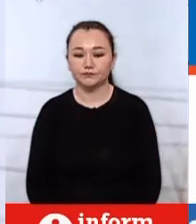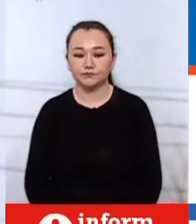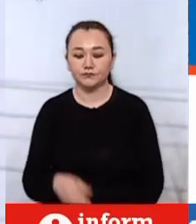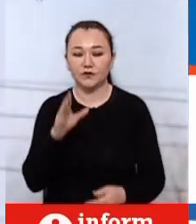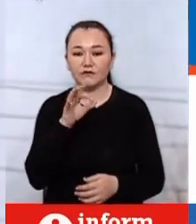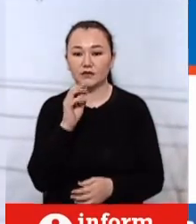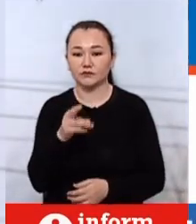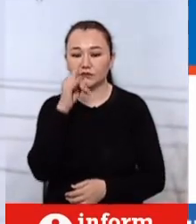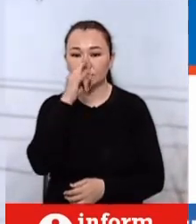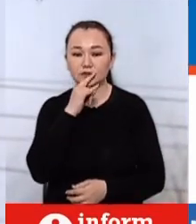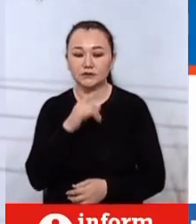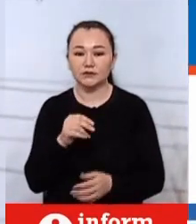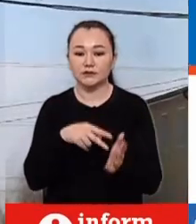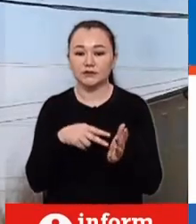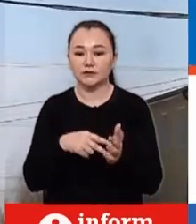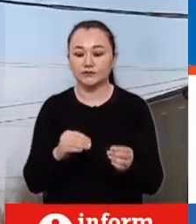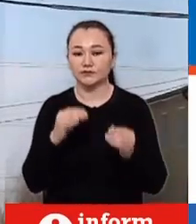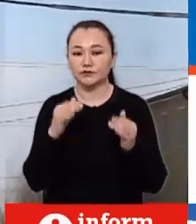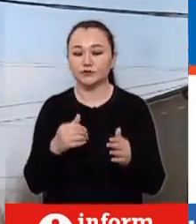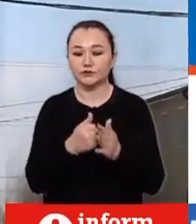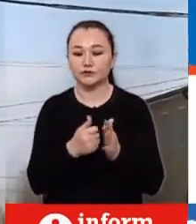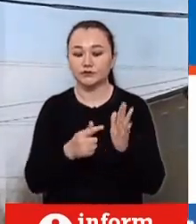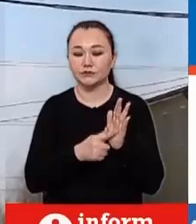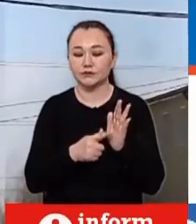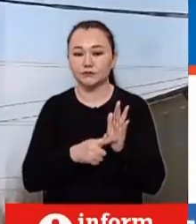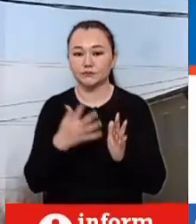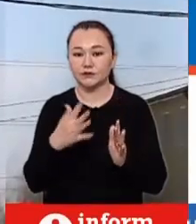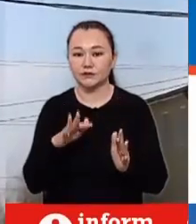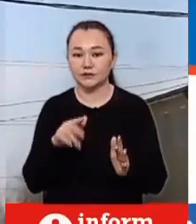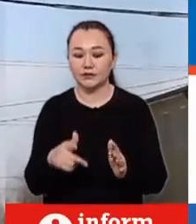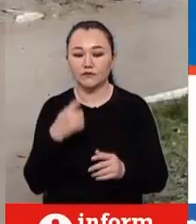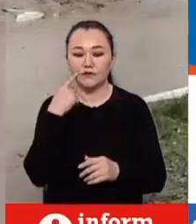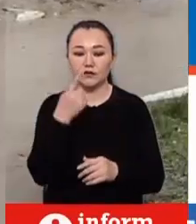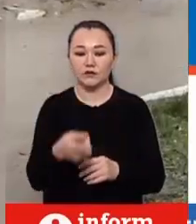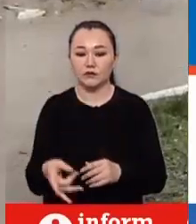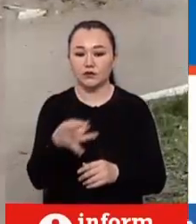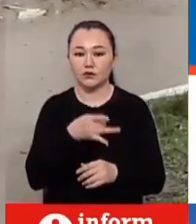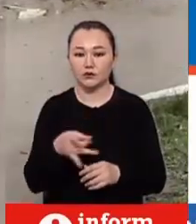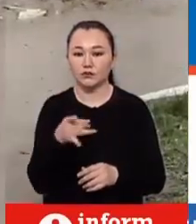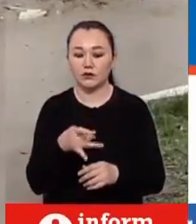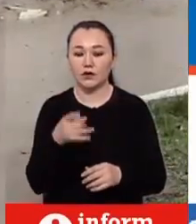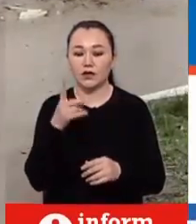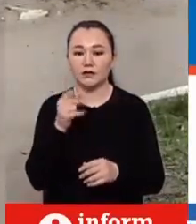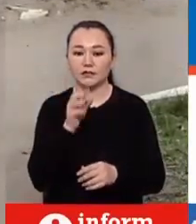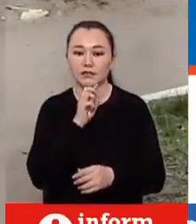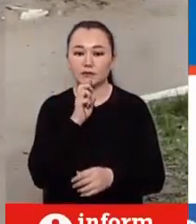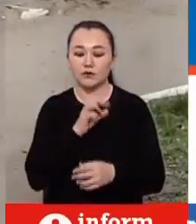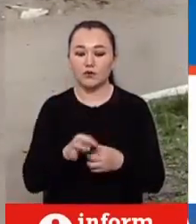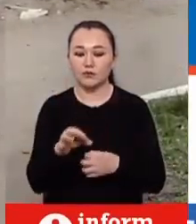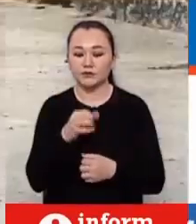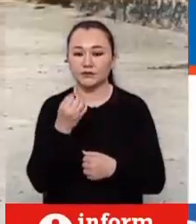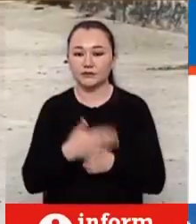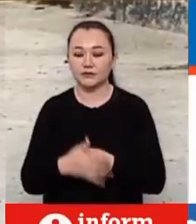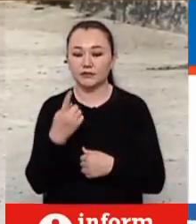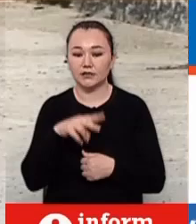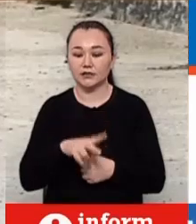в Восточном Казахстане ценник вырос до 75 тенге в удаленных районах А вот на заправках областного центра